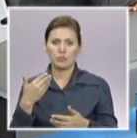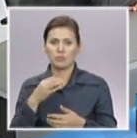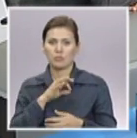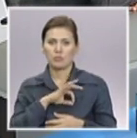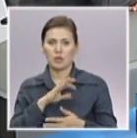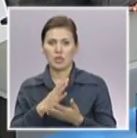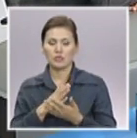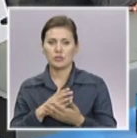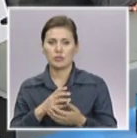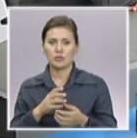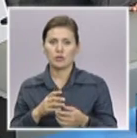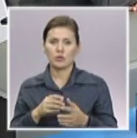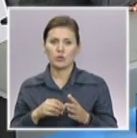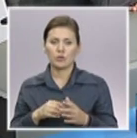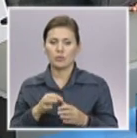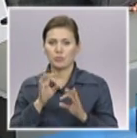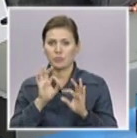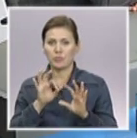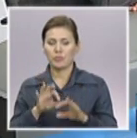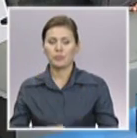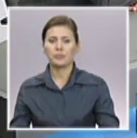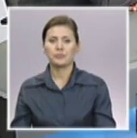болып отыр, артты ма?